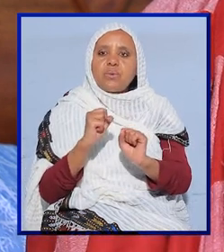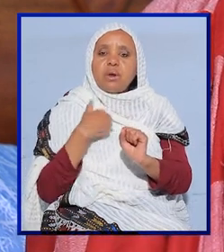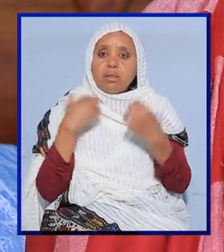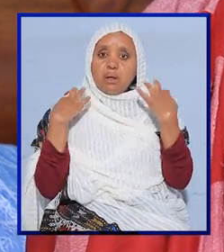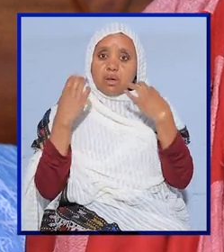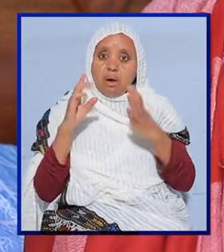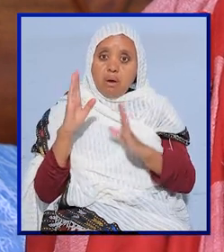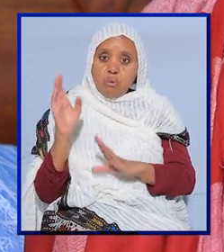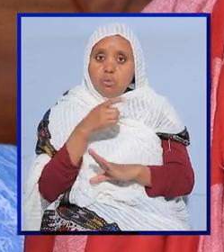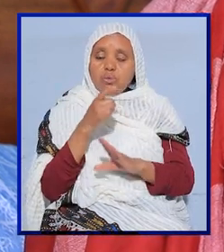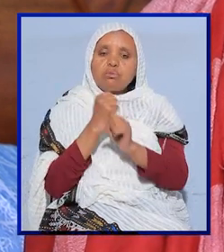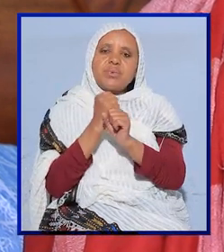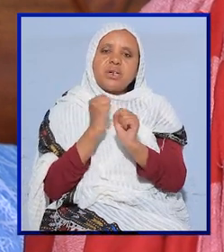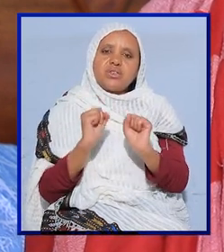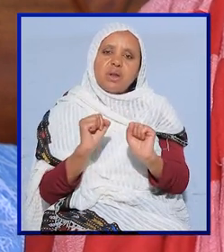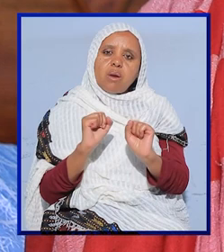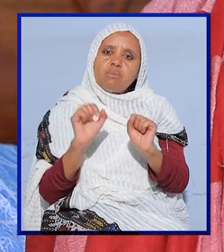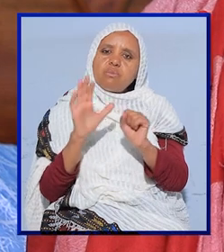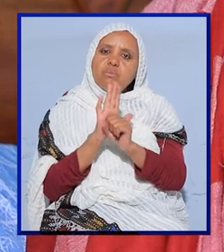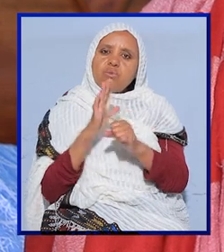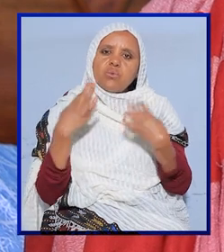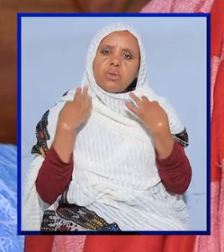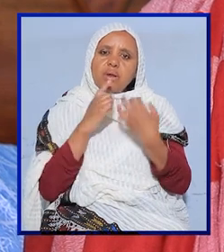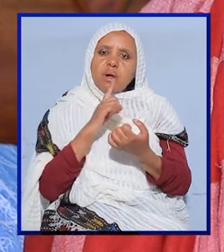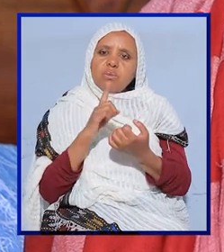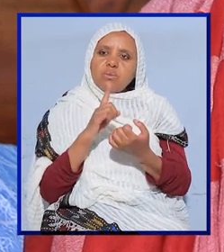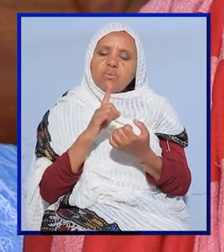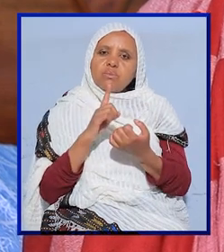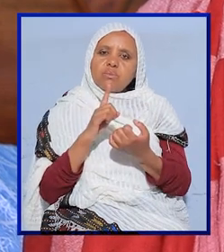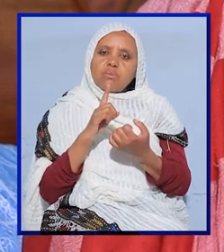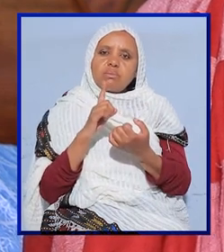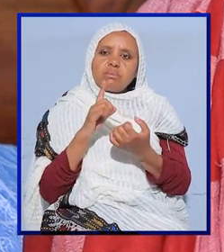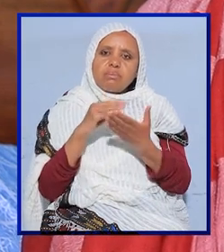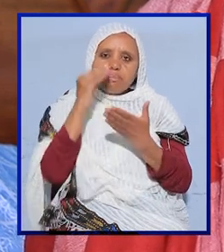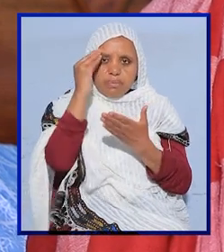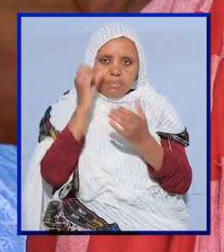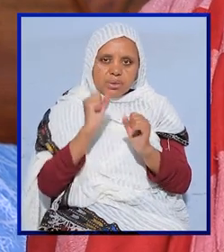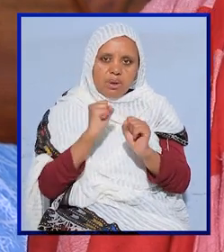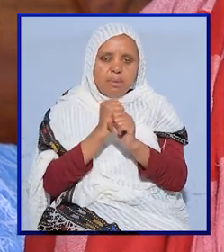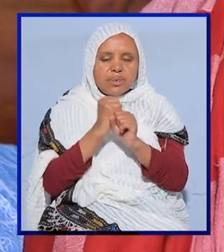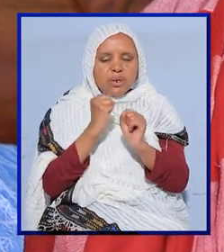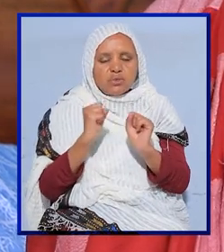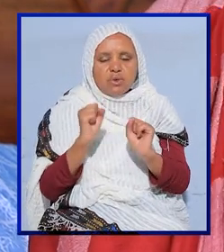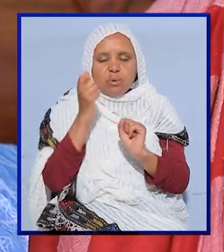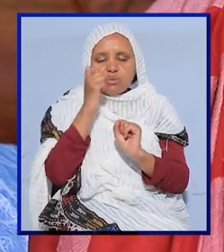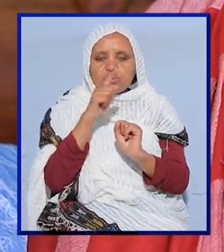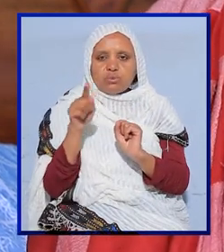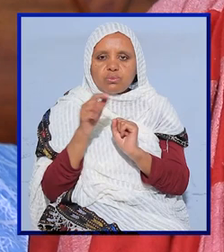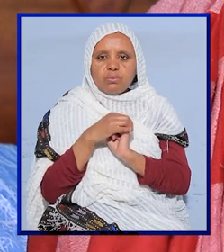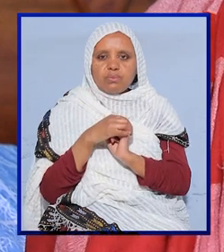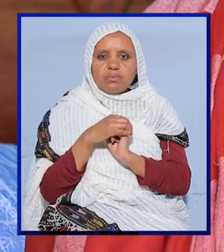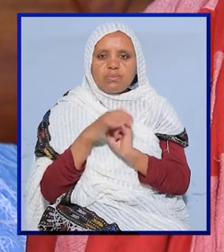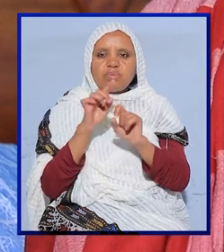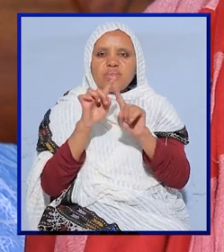ነው። እኔ ጤና ሆን መስራት ይችላል። ሙሉ ጤነኛ ነው። ምንም ችግር መማር ይችላል፣ መስራት ይችላል።